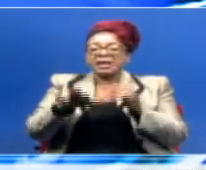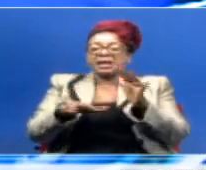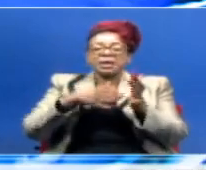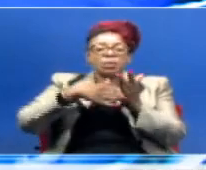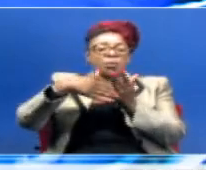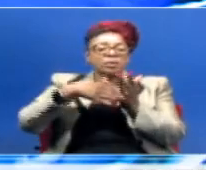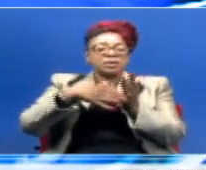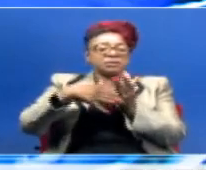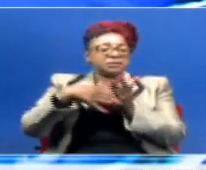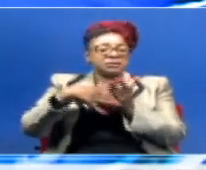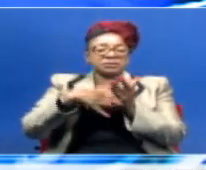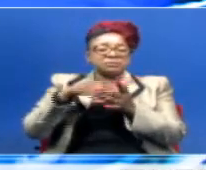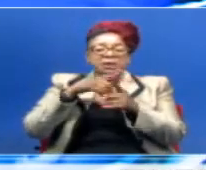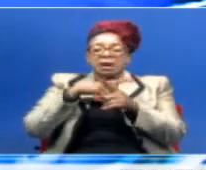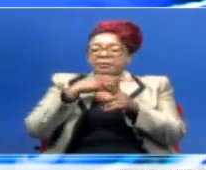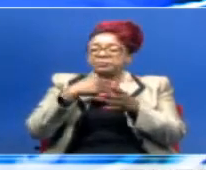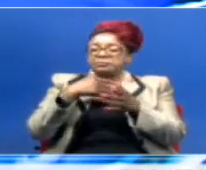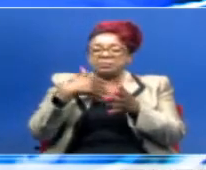hakuna yeyote